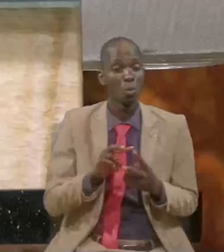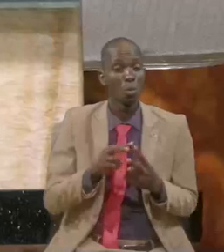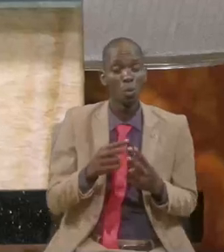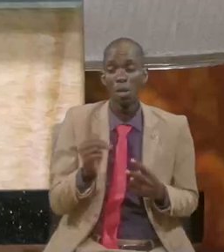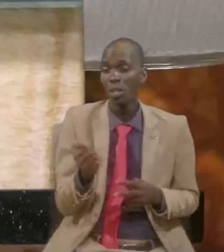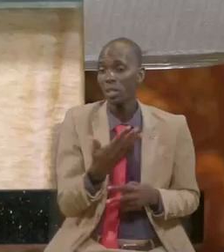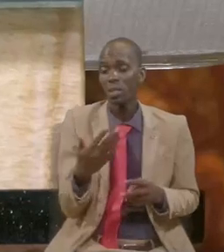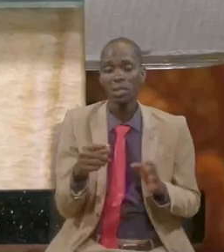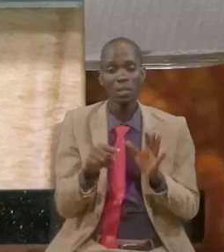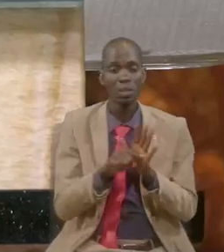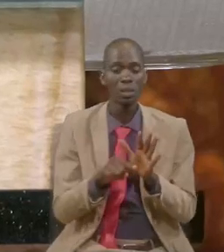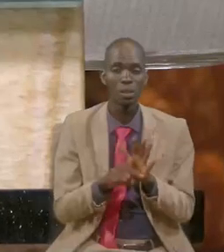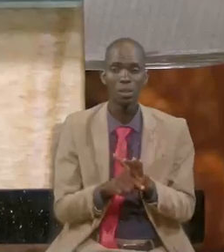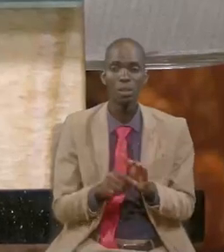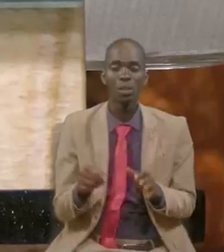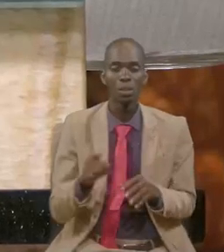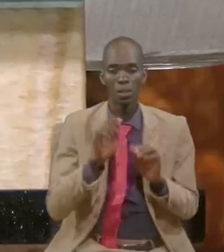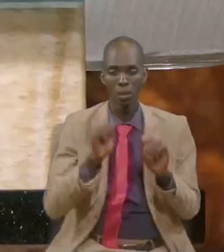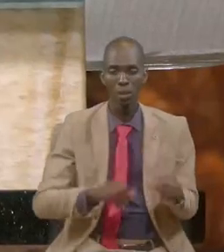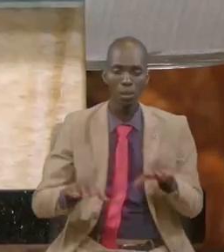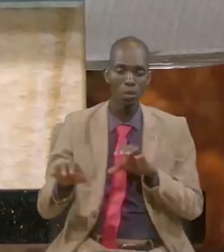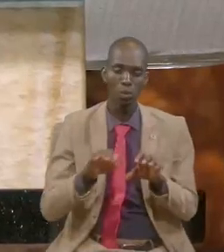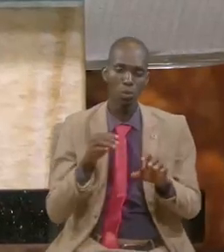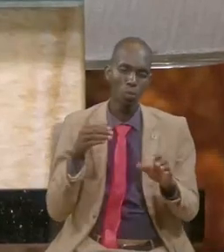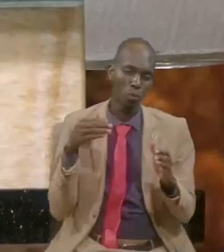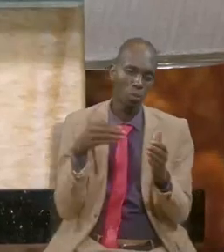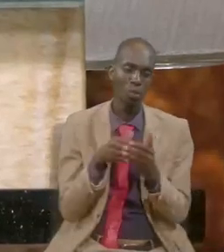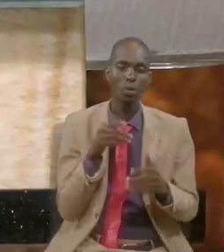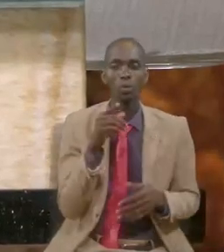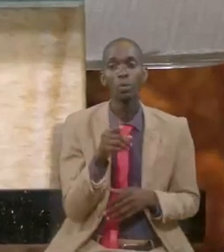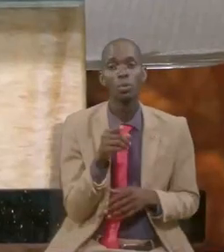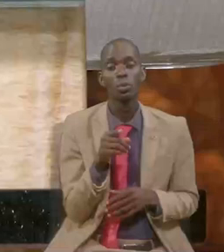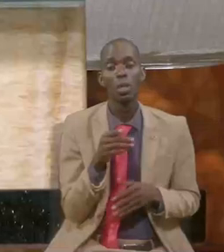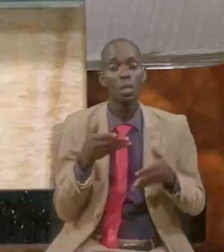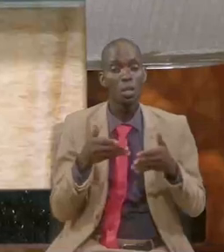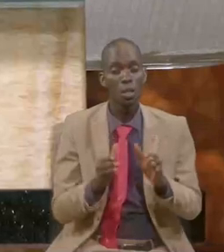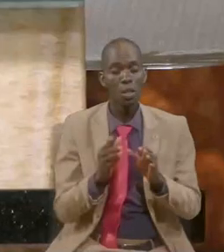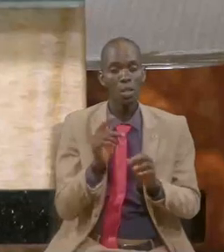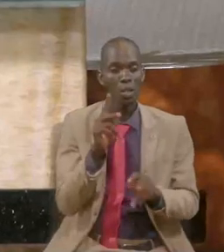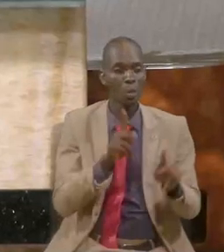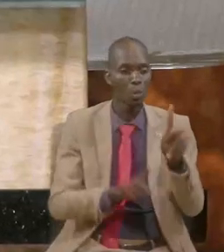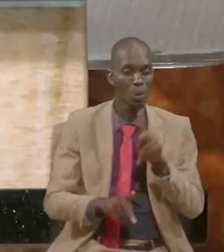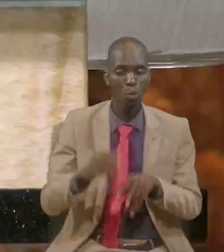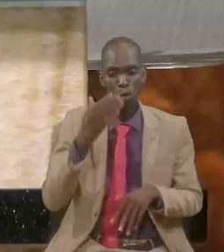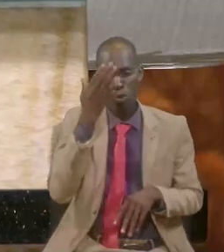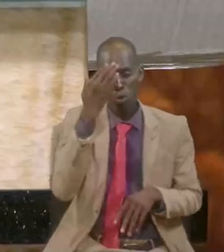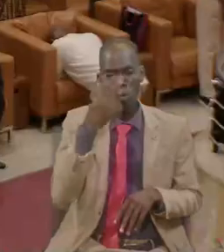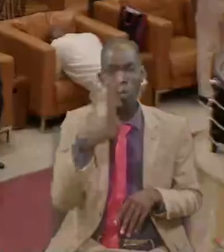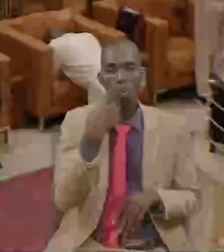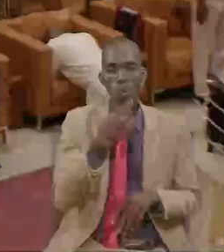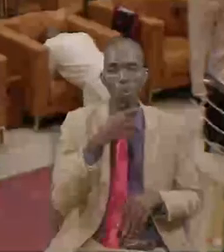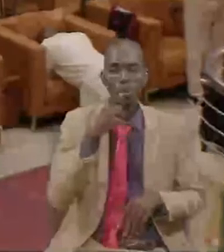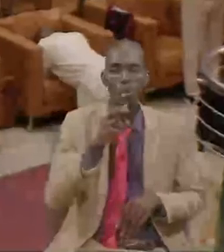Ou bien à cause des choses négatives qu'ils vont te faire. Mais que les gens sachent